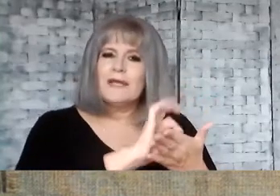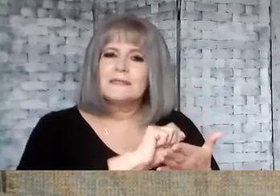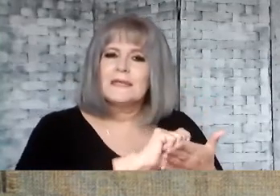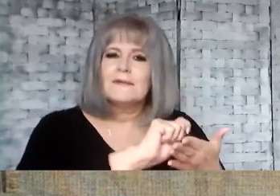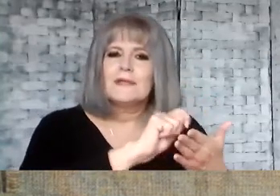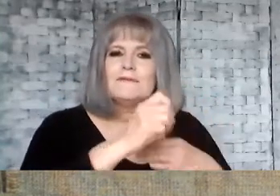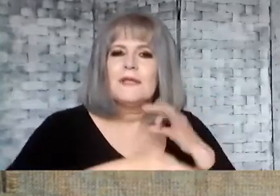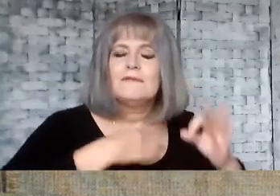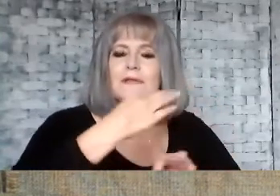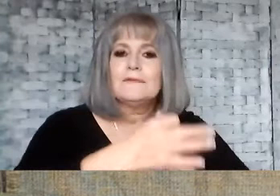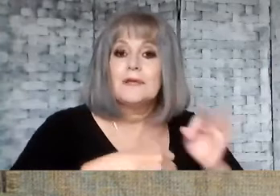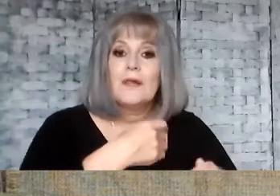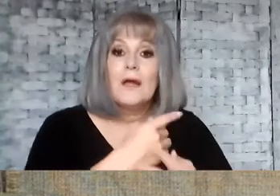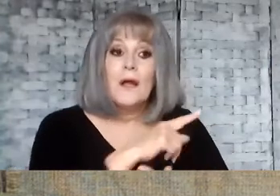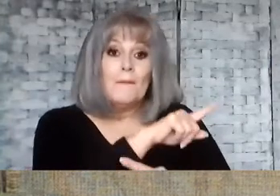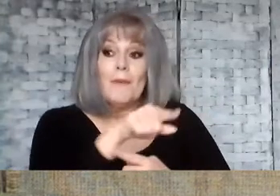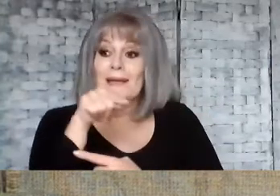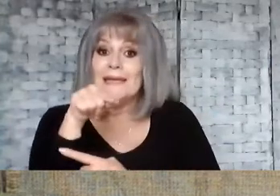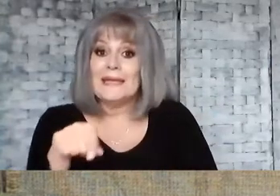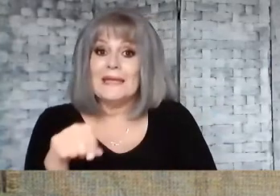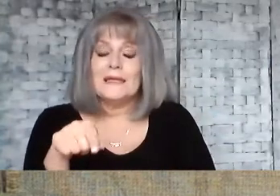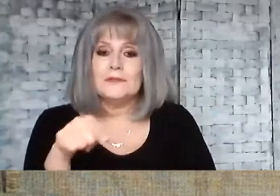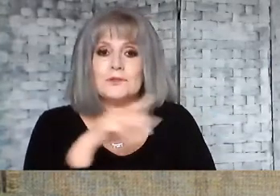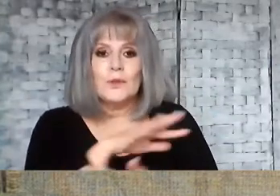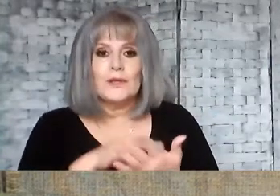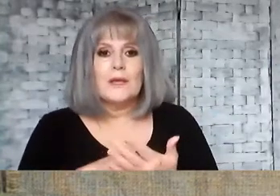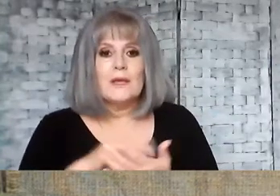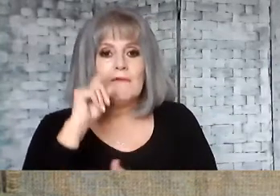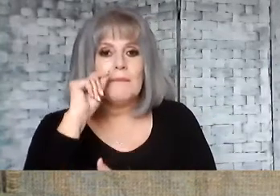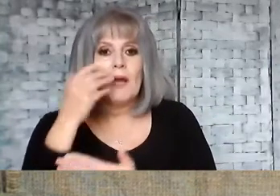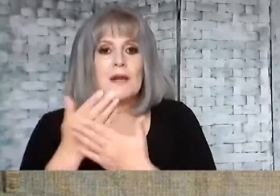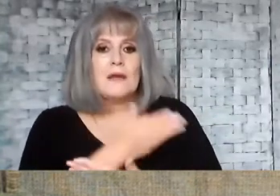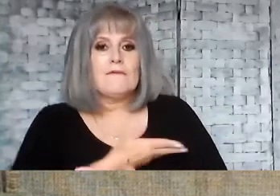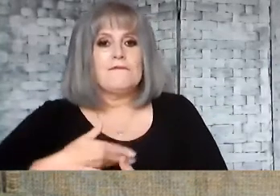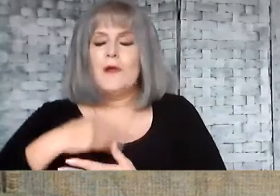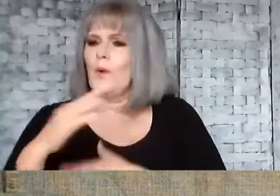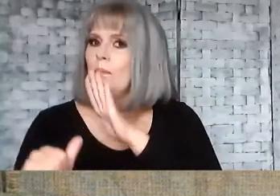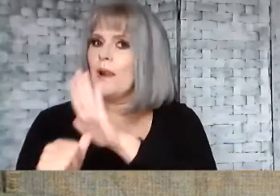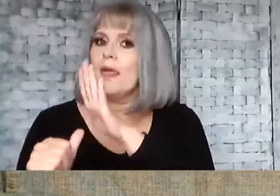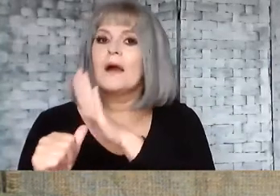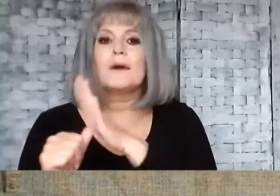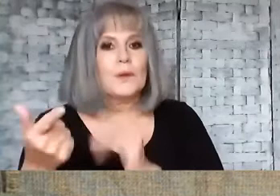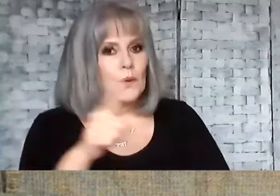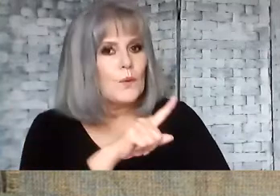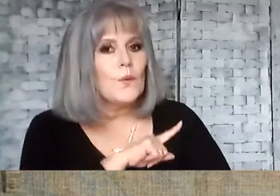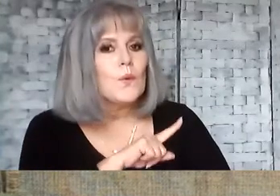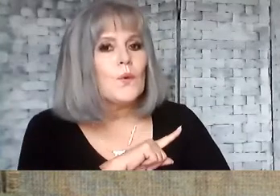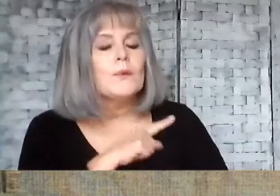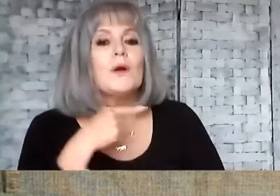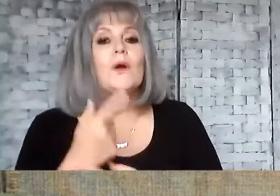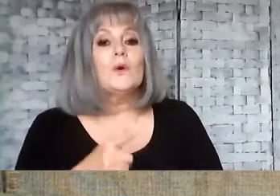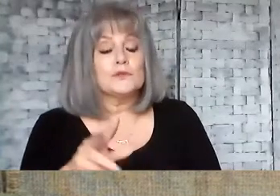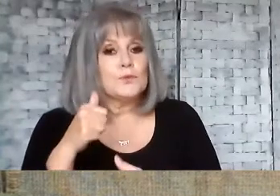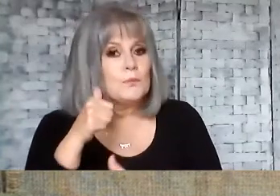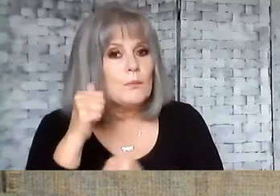en my belangrik. As ons wil weet, wat doen Jesus deur die Heilige Gees, dan gaan ons die story